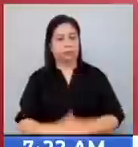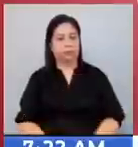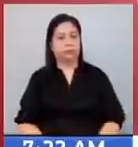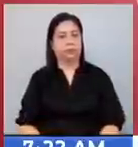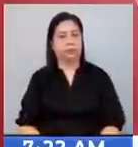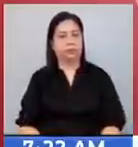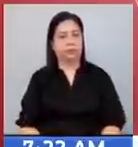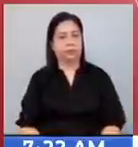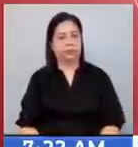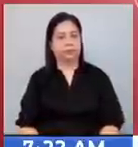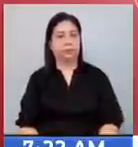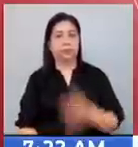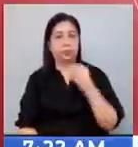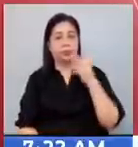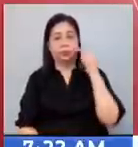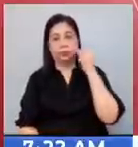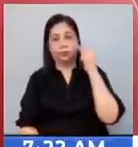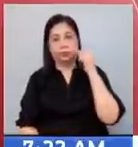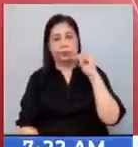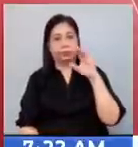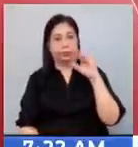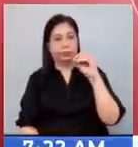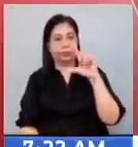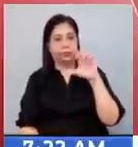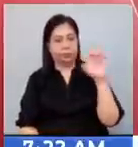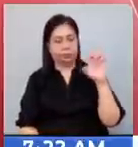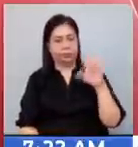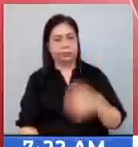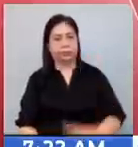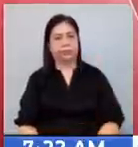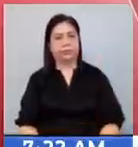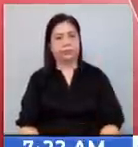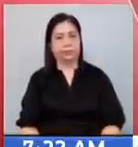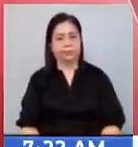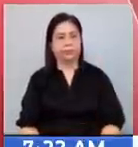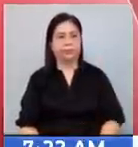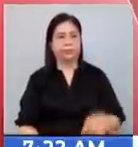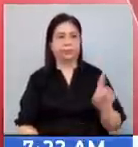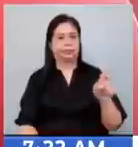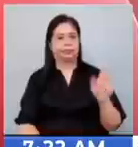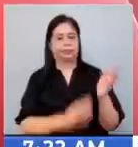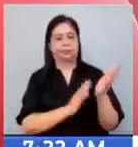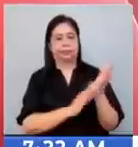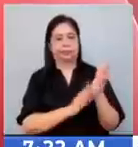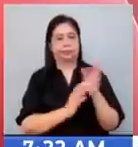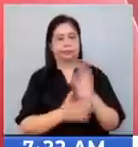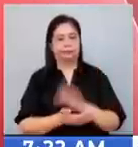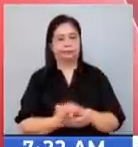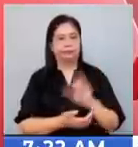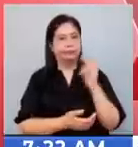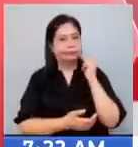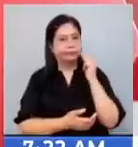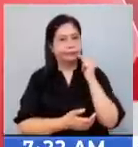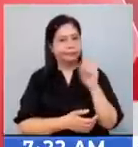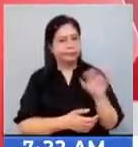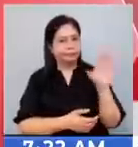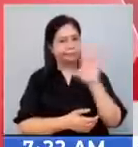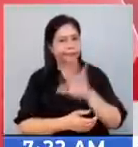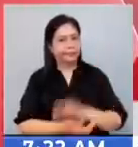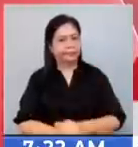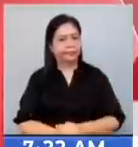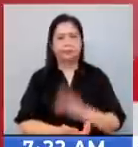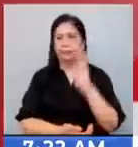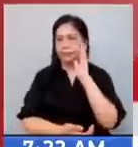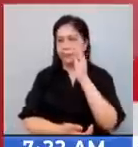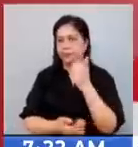Communication Arts Department ng nasabing paaralan. Nicole, good morning. Hello po, good morning po. Nicole,